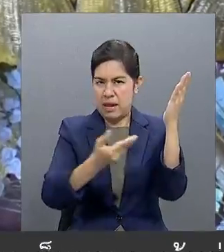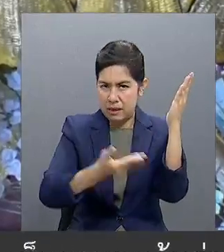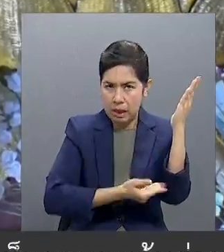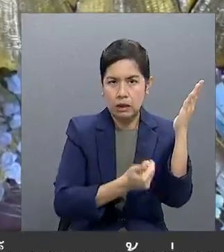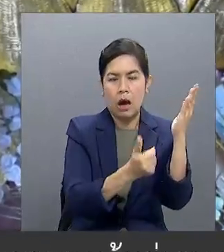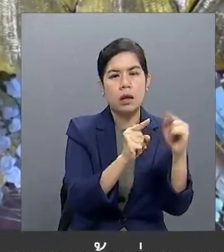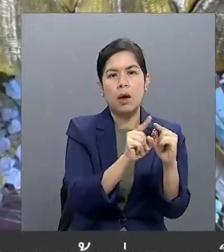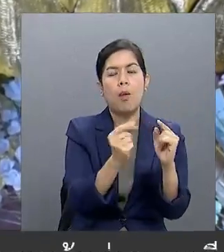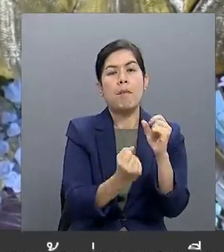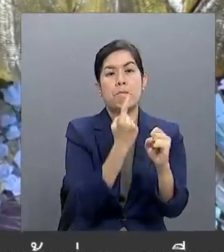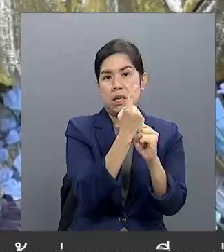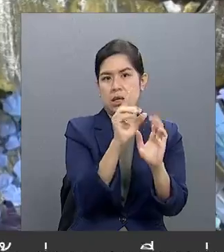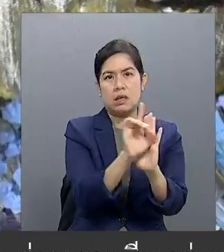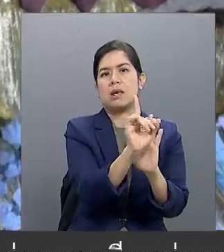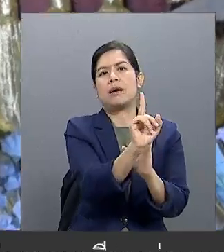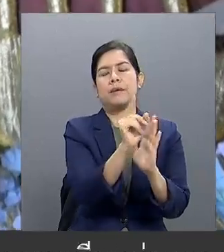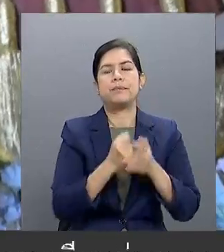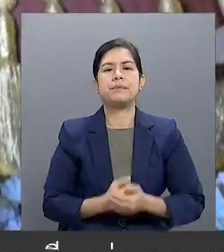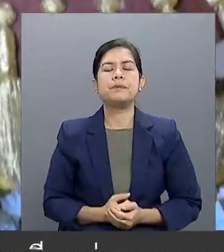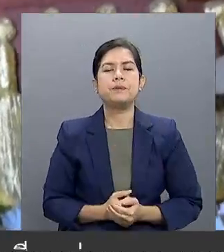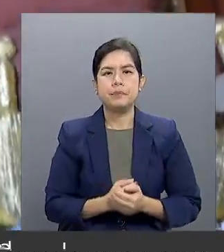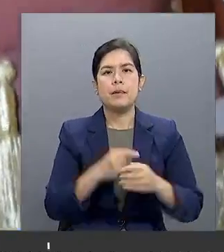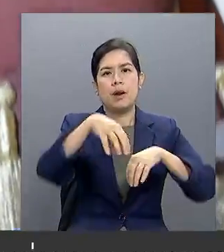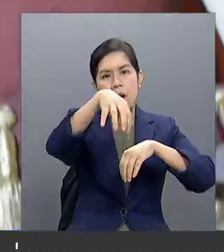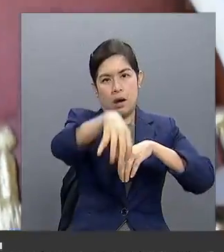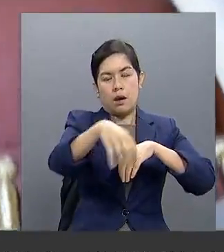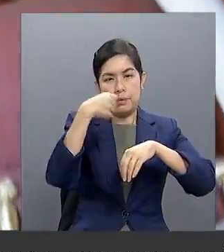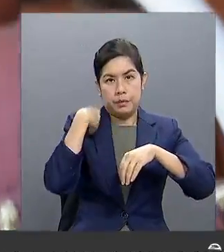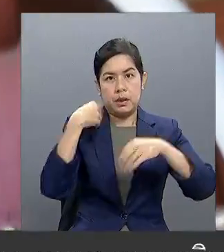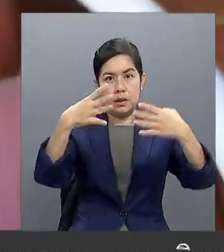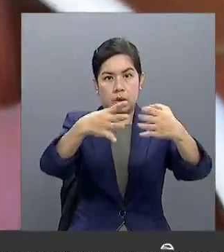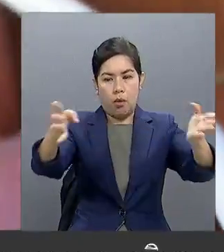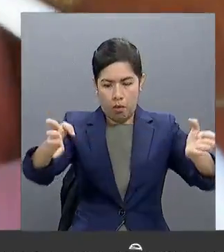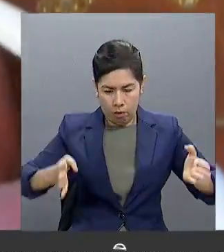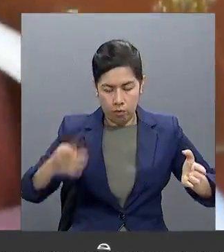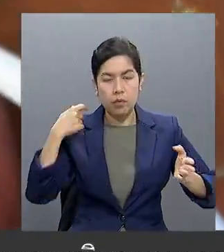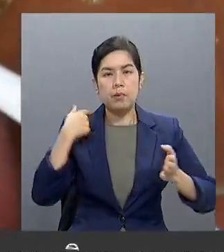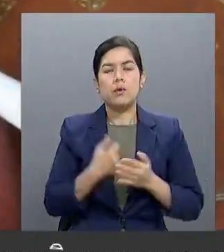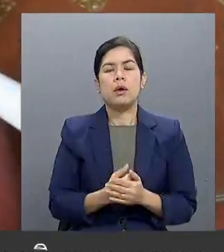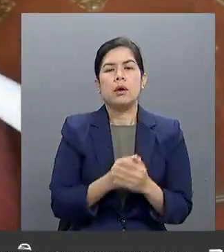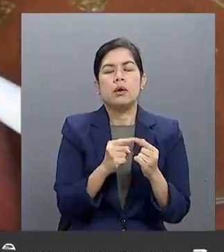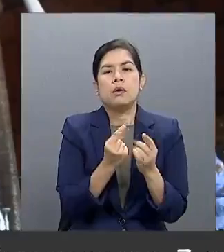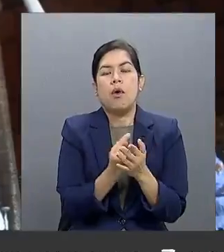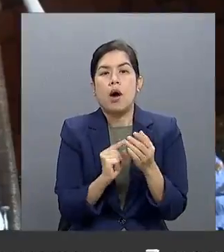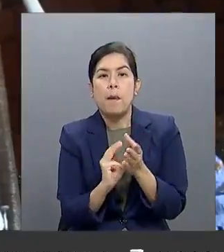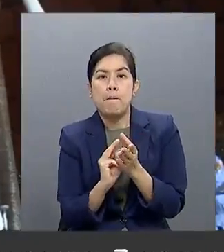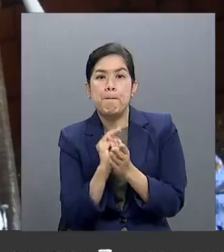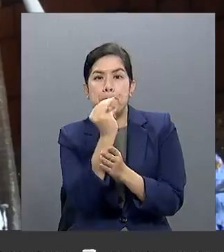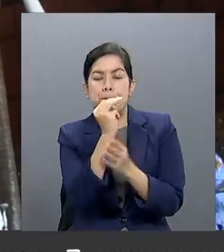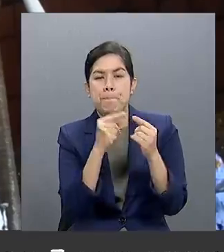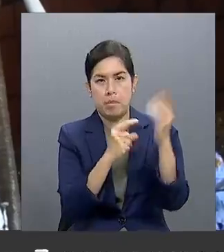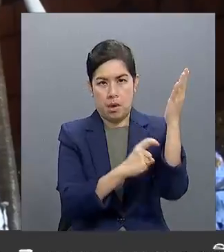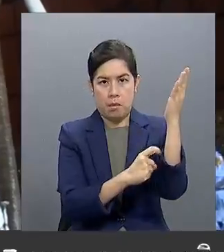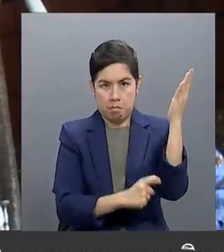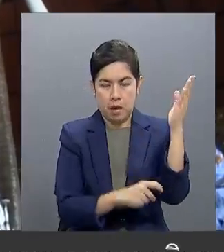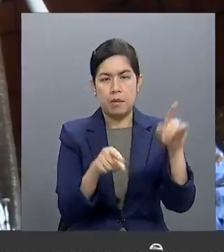านหลังพระประธานในวิหารครับก็สร้างด้วยไม้ไผ่ทั้งองค์อีกเหมือนกันคุณผู้ชมขนาดเส้นผ่าศูนย์กลาง9ศอกสูง21ศอกนะครับปลียอด